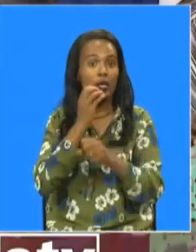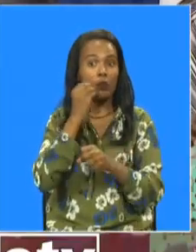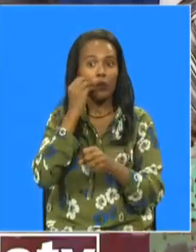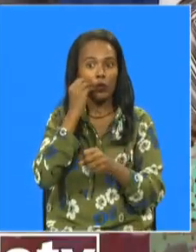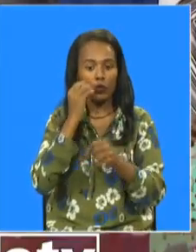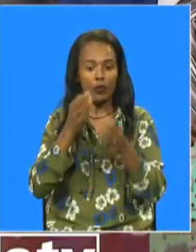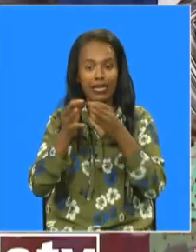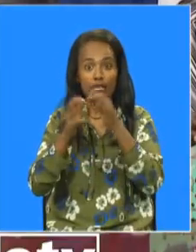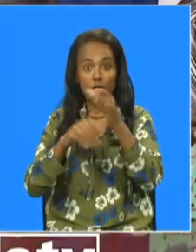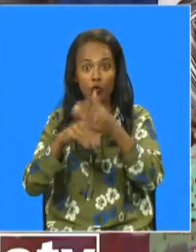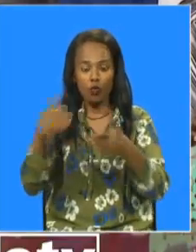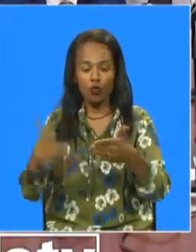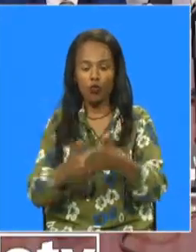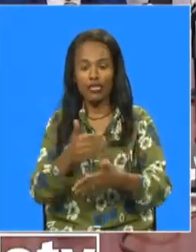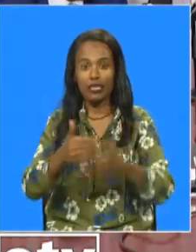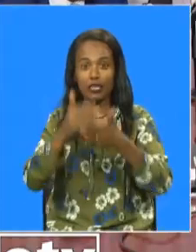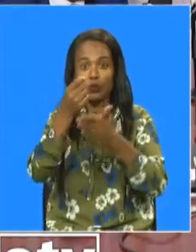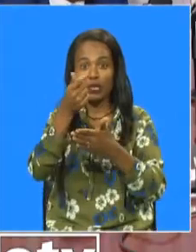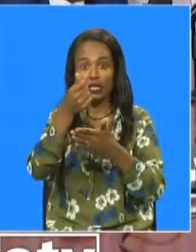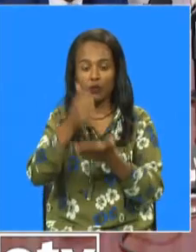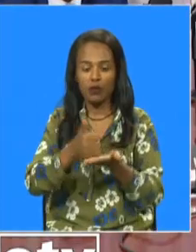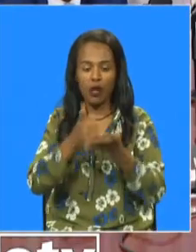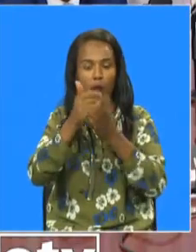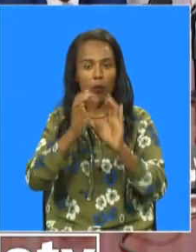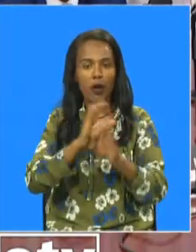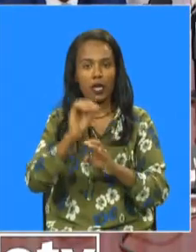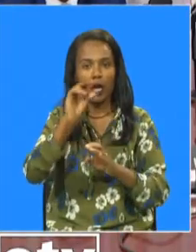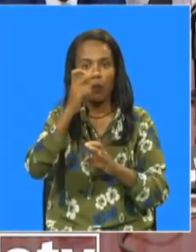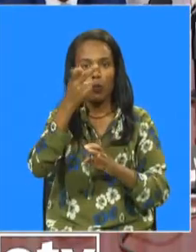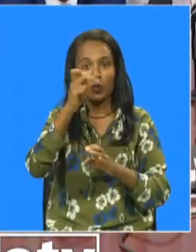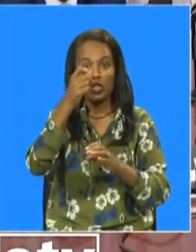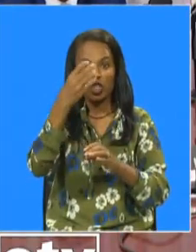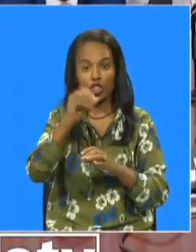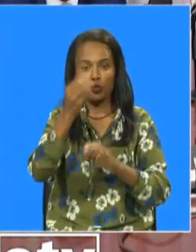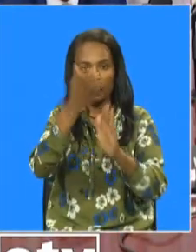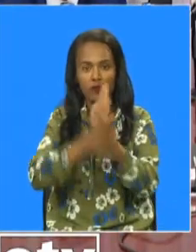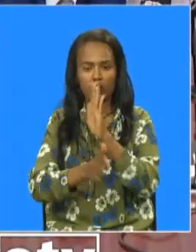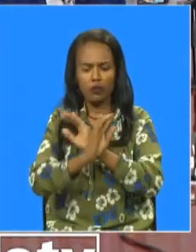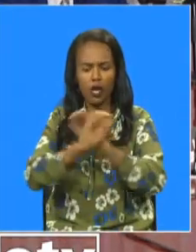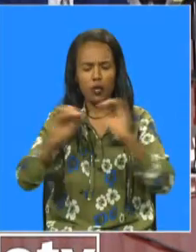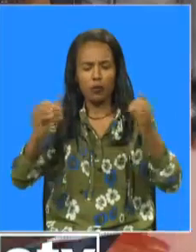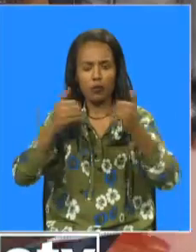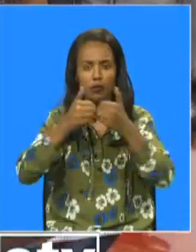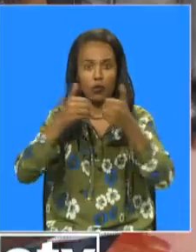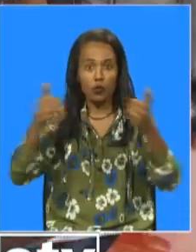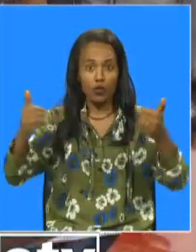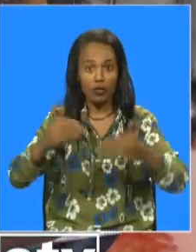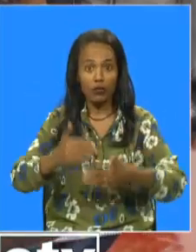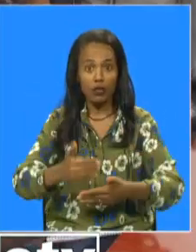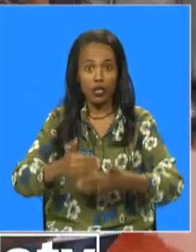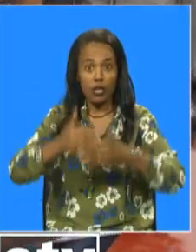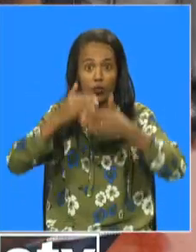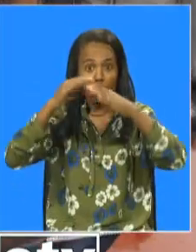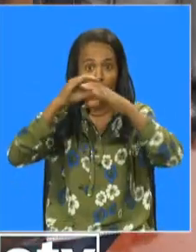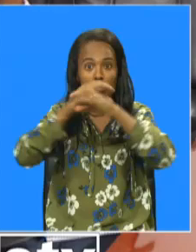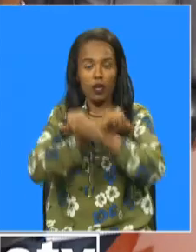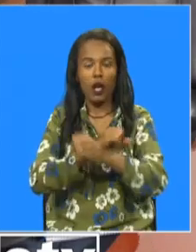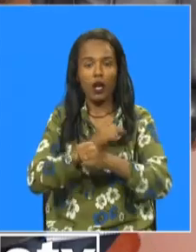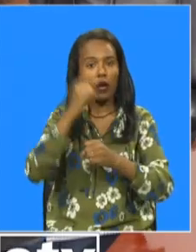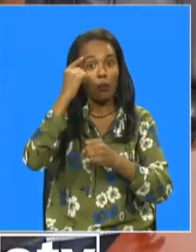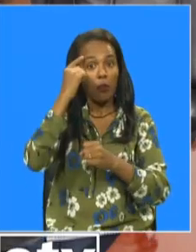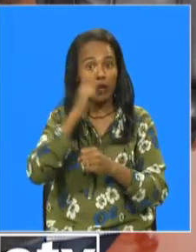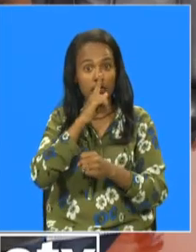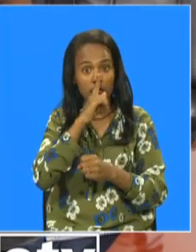መግለጫውን ያወጣው ለህዳሴ ግድቡ የገንዘብ ድጋፍ በማድረግና የቦንድ ግዥ በመፈጸም ያለምንም ልዩነት ግድቡ ተገንብቶ እንዲጠናቀቅ በማለም